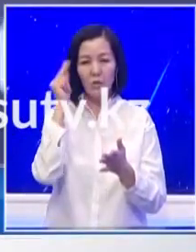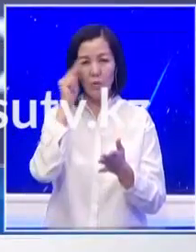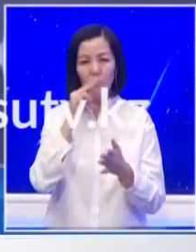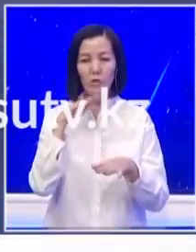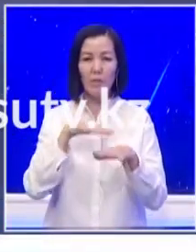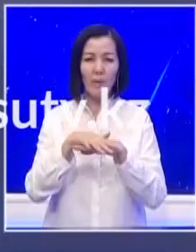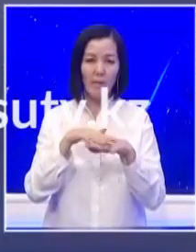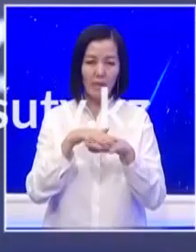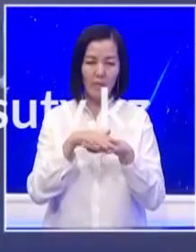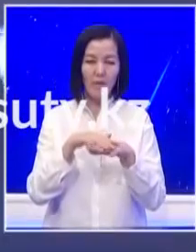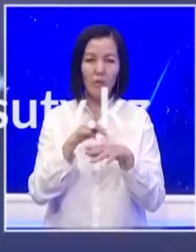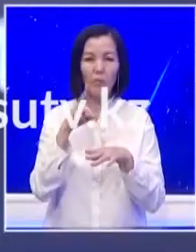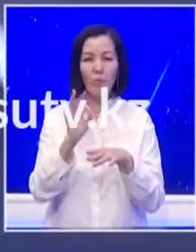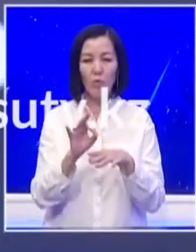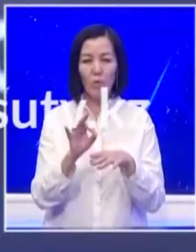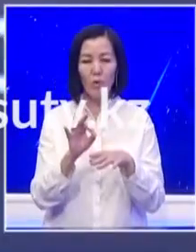математике, по